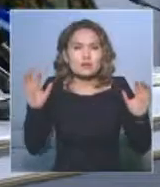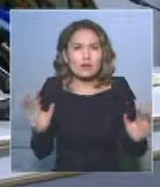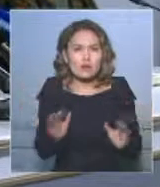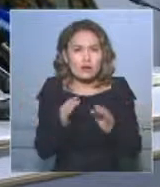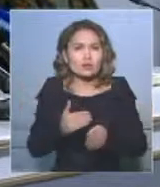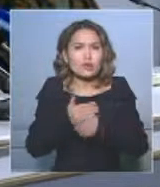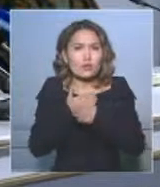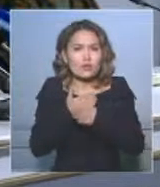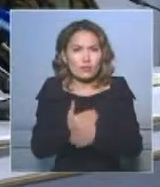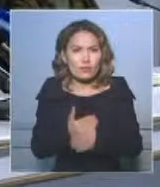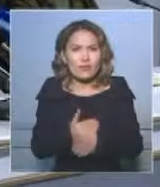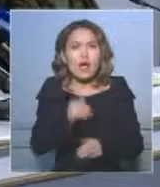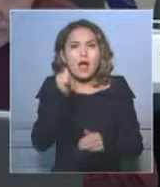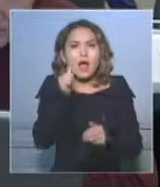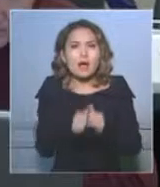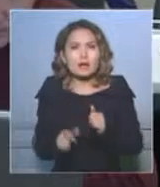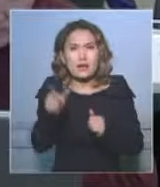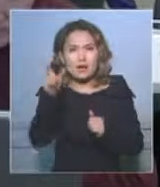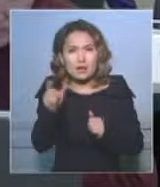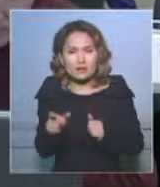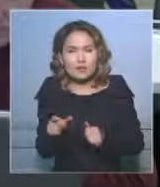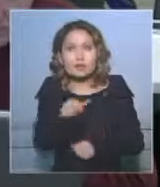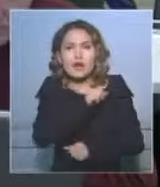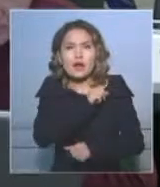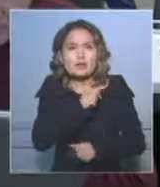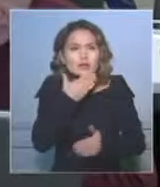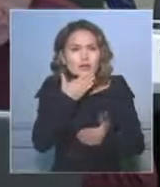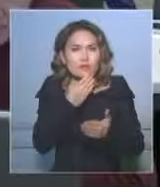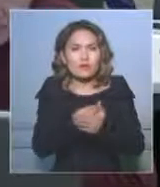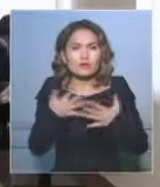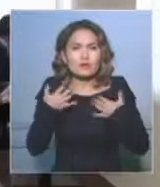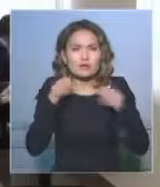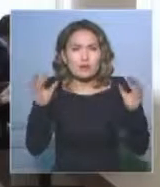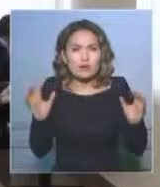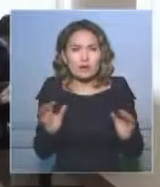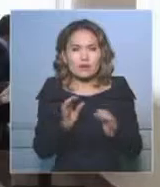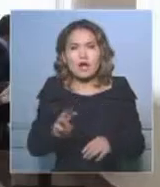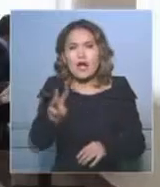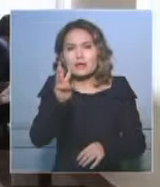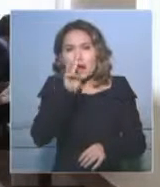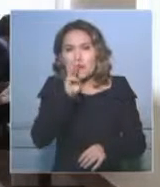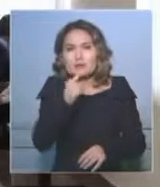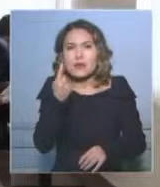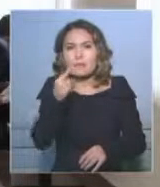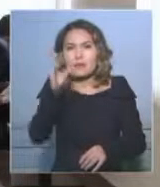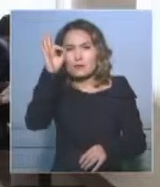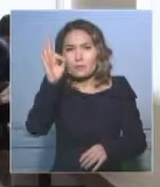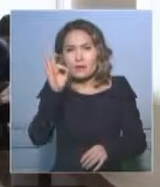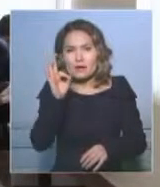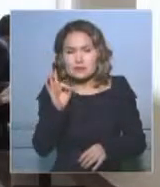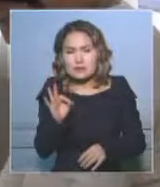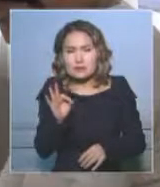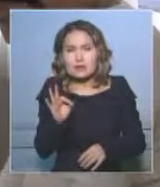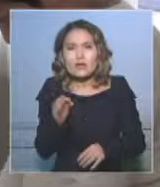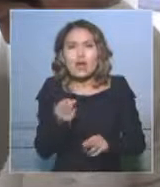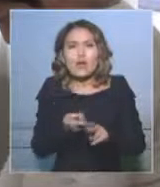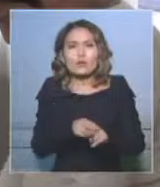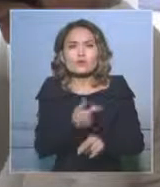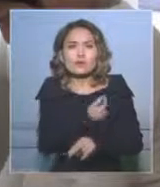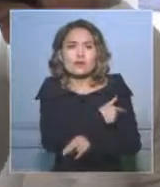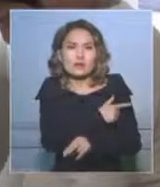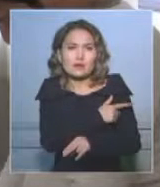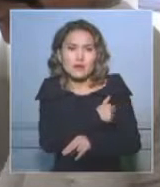алуға міндетті емес. Әр адам ұқыптылыққа дағдыланып, табысының бір бөлігін денсаулығы үшін жинап жүру керек. Мұндай тәртіп жұмыс